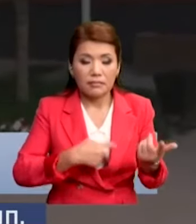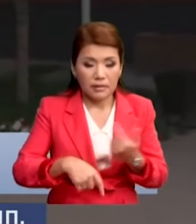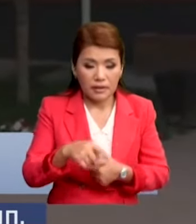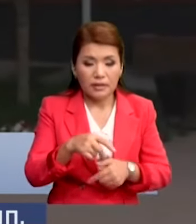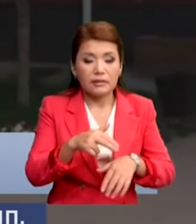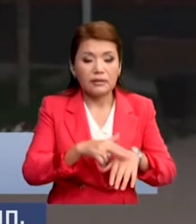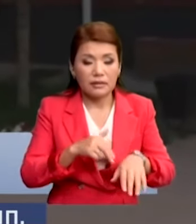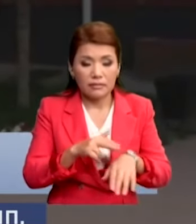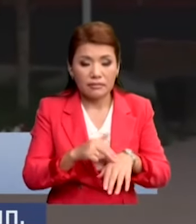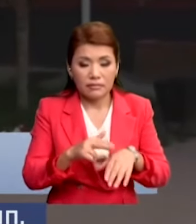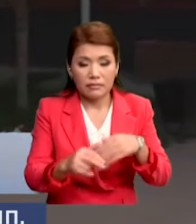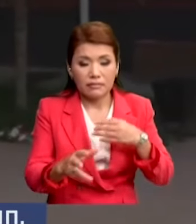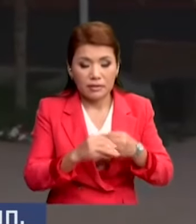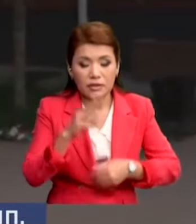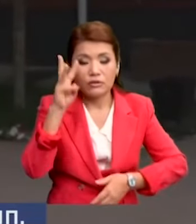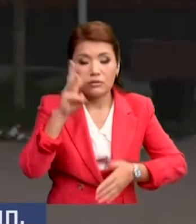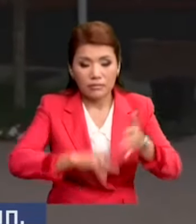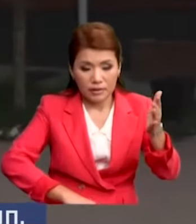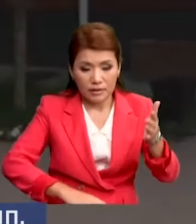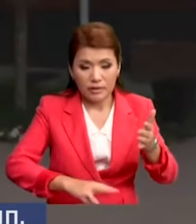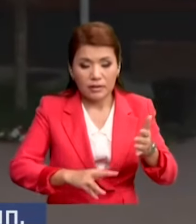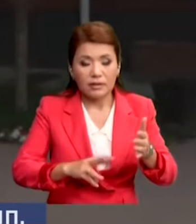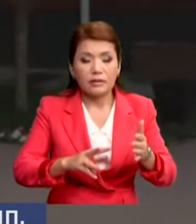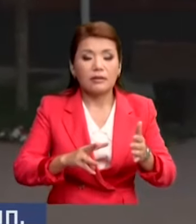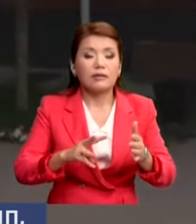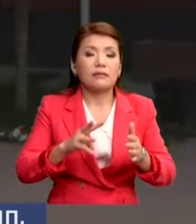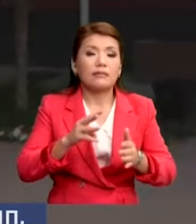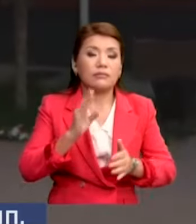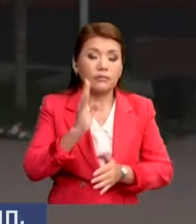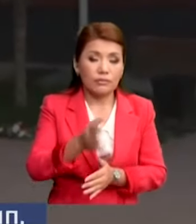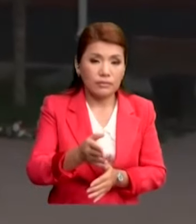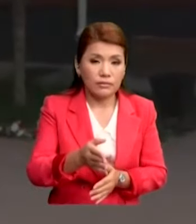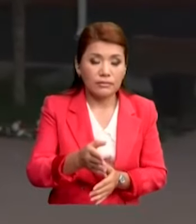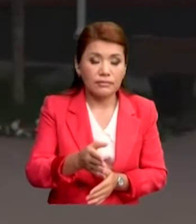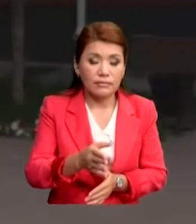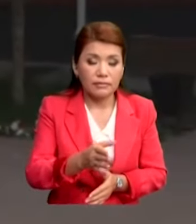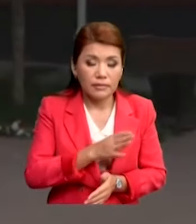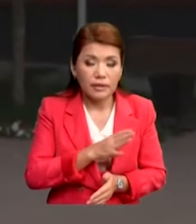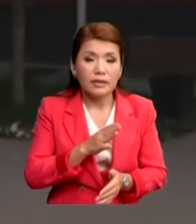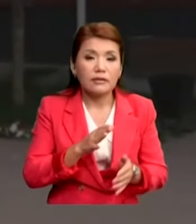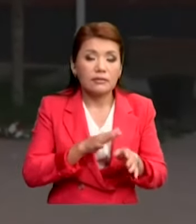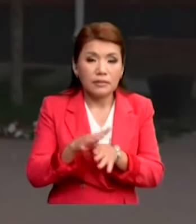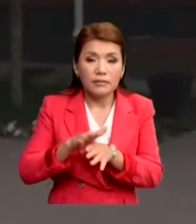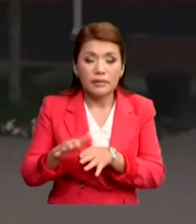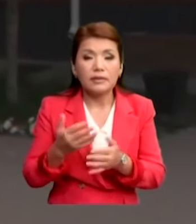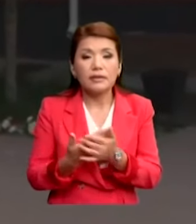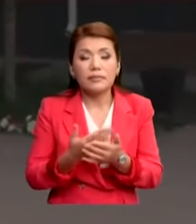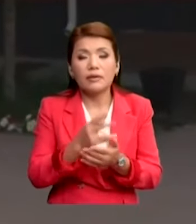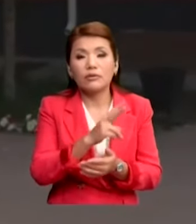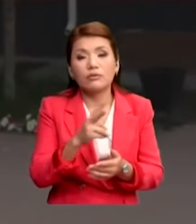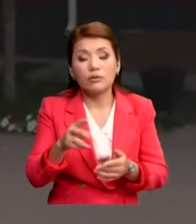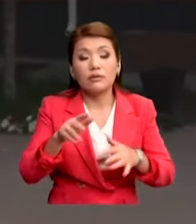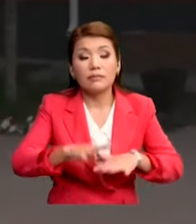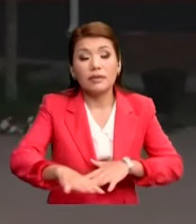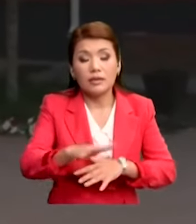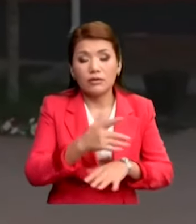Мы теперь начали штрафовать их, подключать полицию, то есть отрабатываем те площадки,